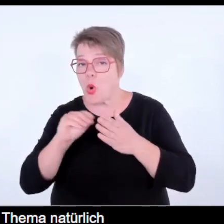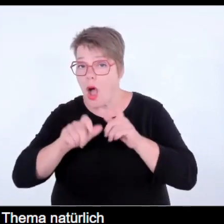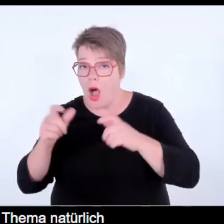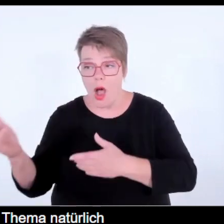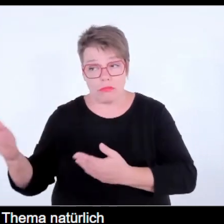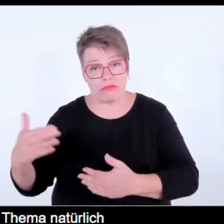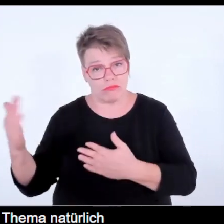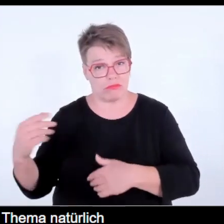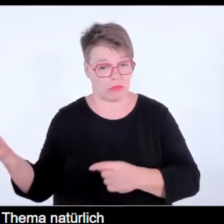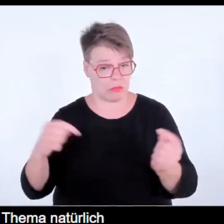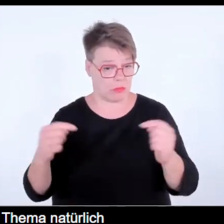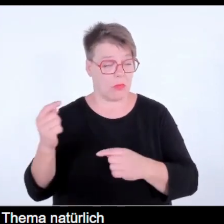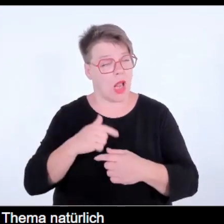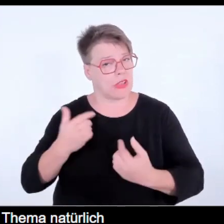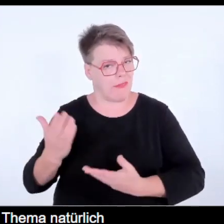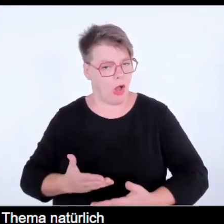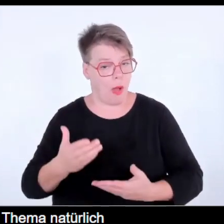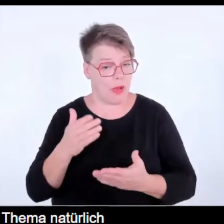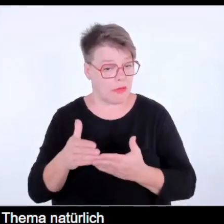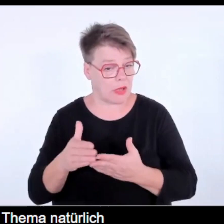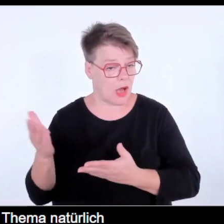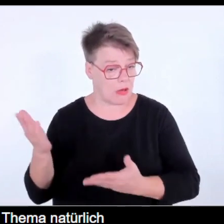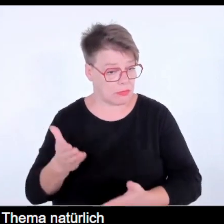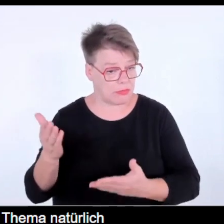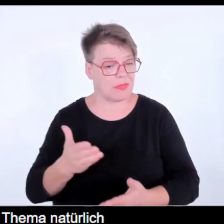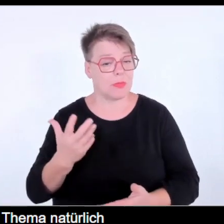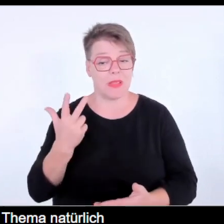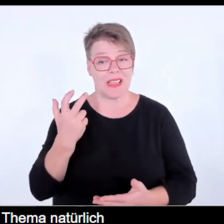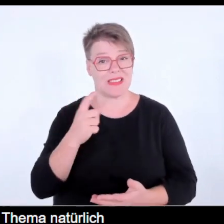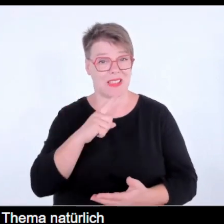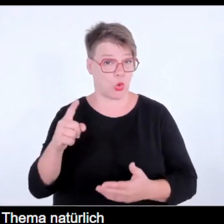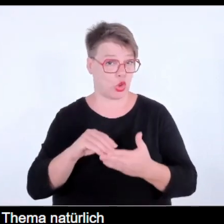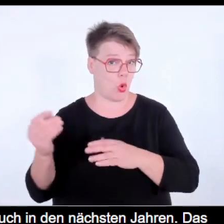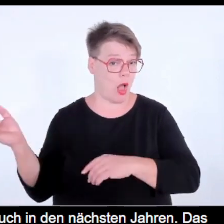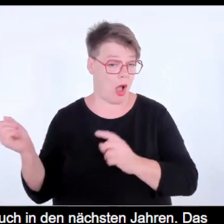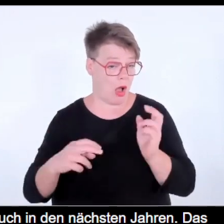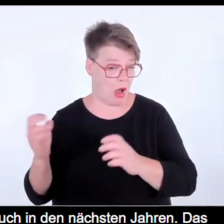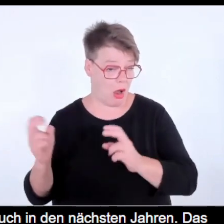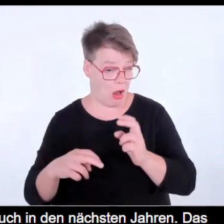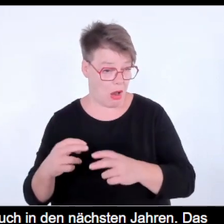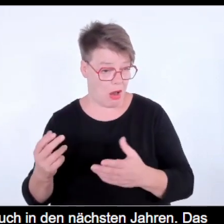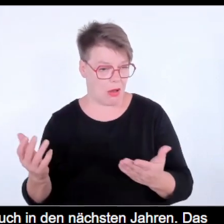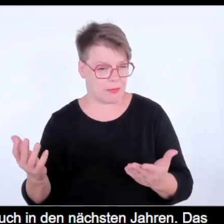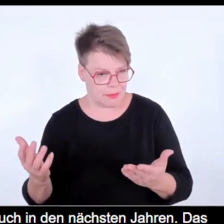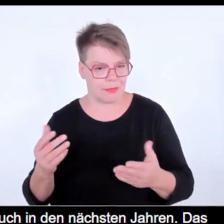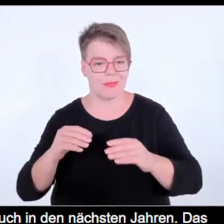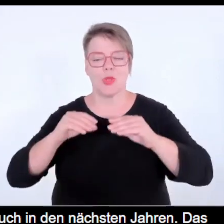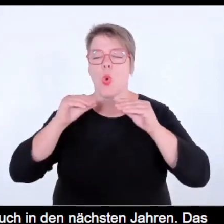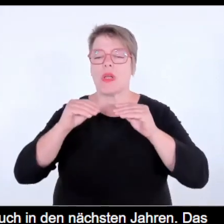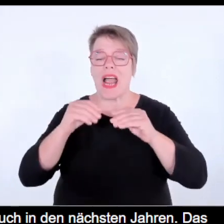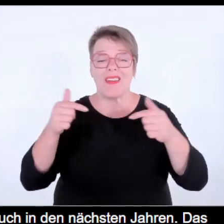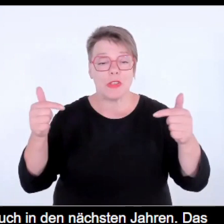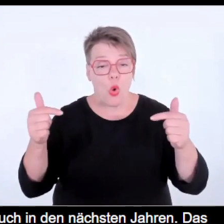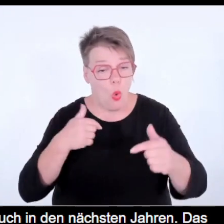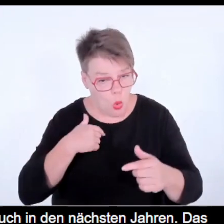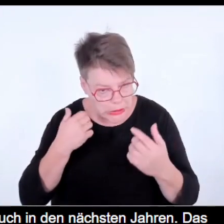in Krankheitsfällen, ist weiter eine Herausforderung. Wie haben wir das auch getan? Insbesondere durch Quereinsteiger, aber auch